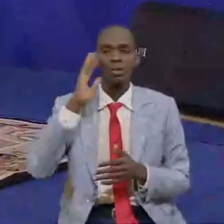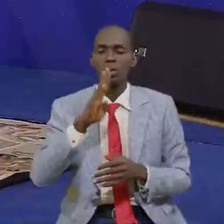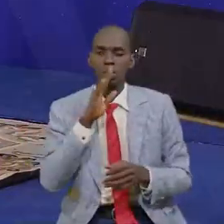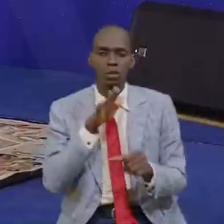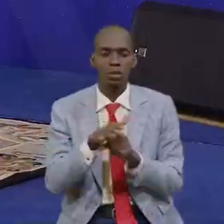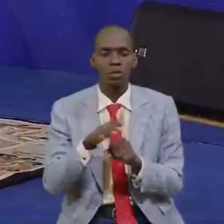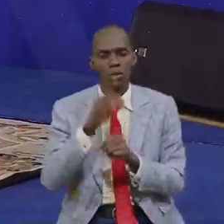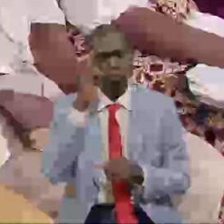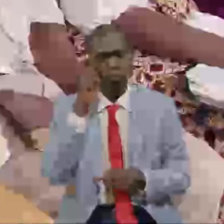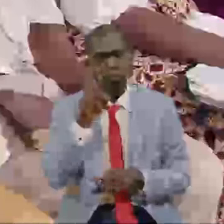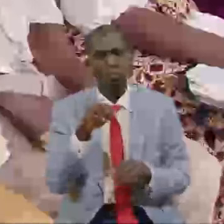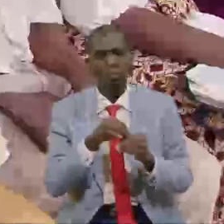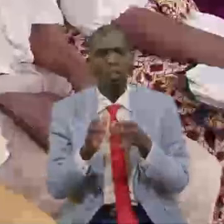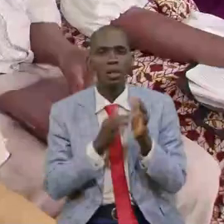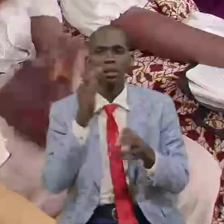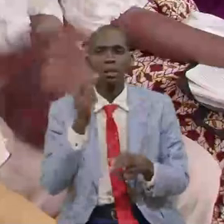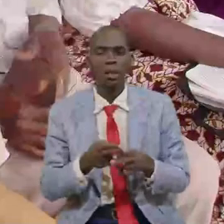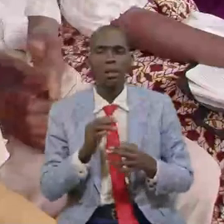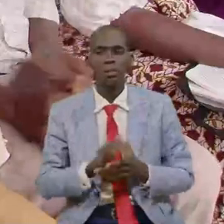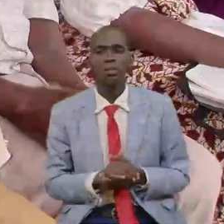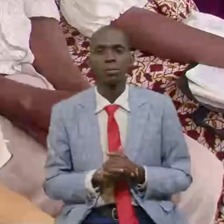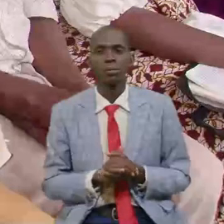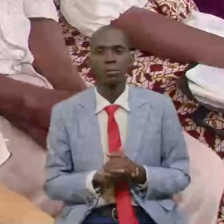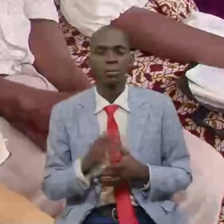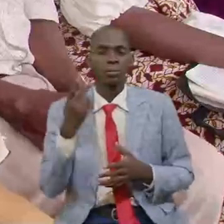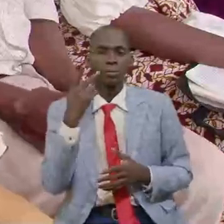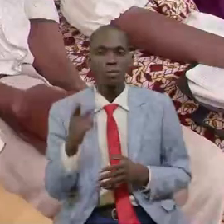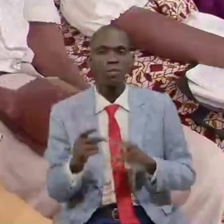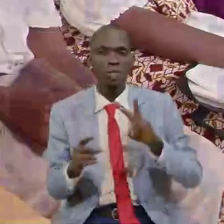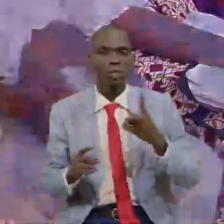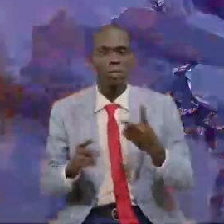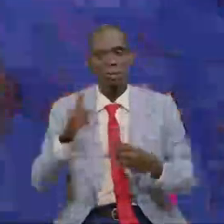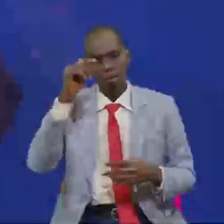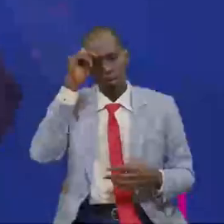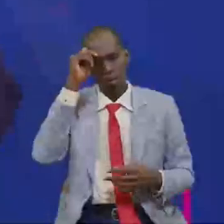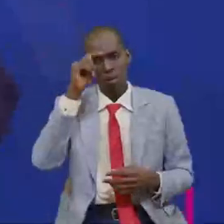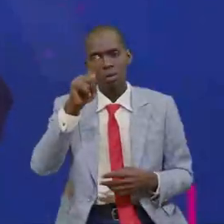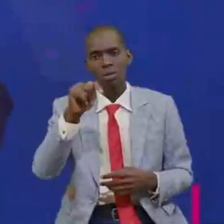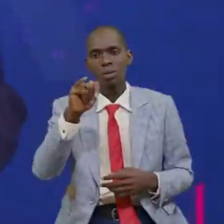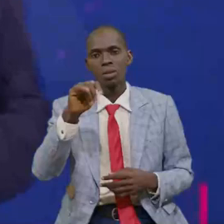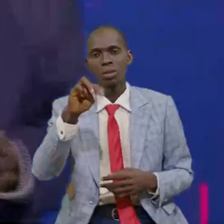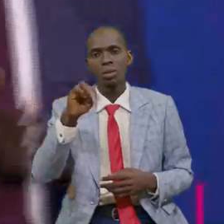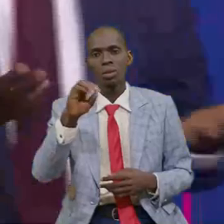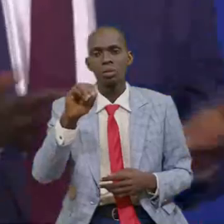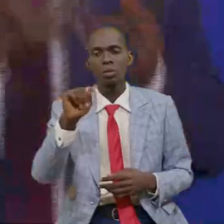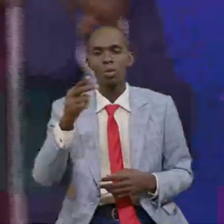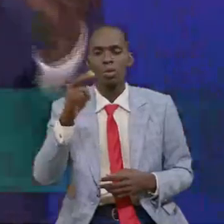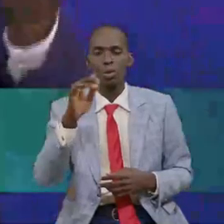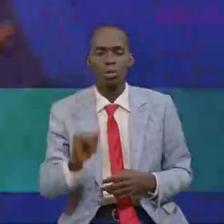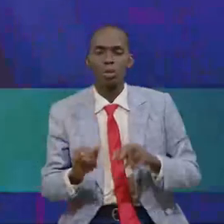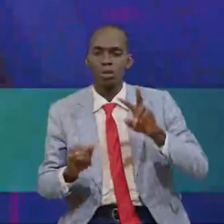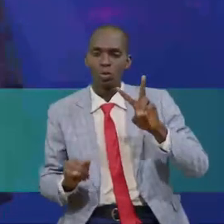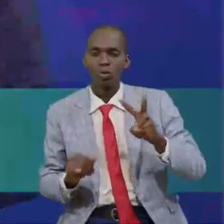toi au nom de Jésus. 2 Timothée au chapitre 2, verset 19.